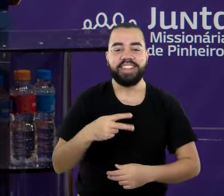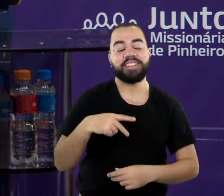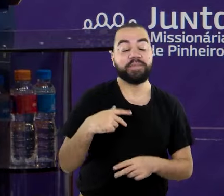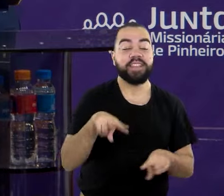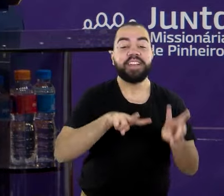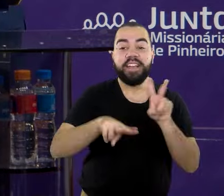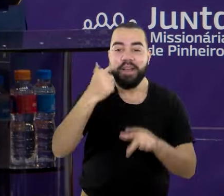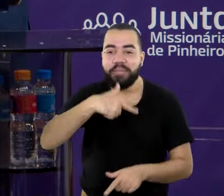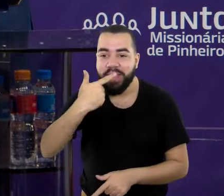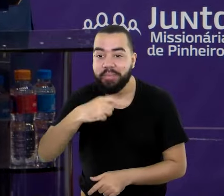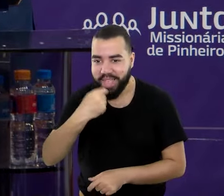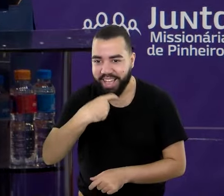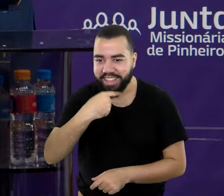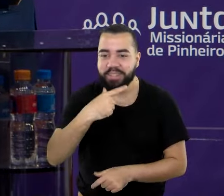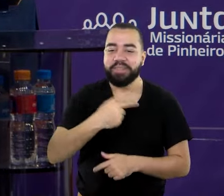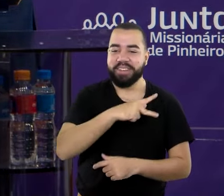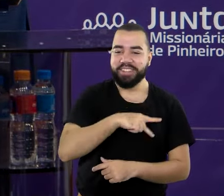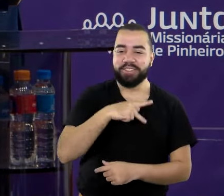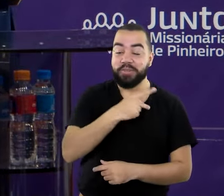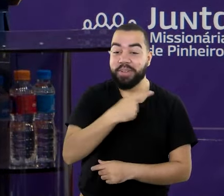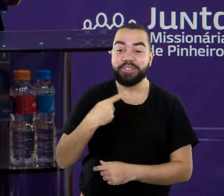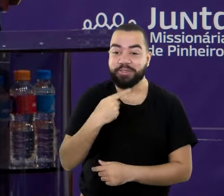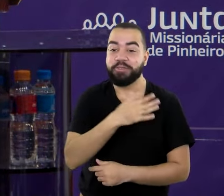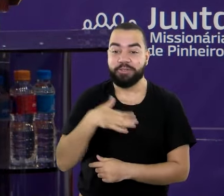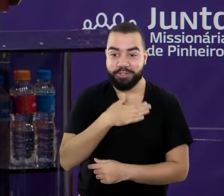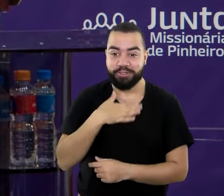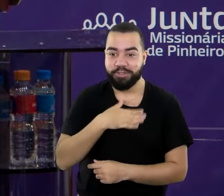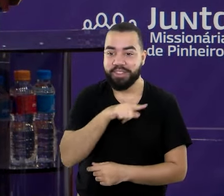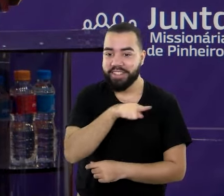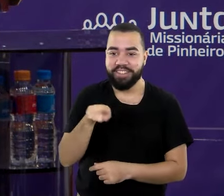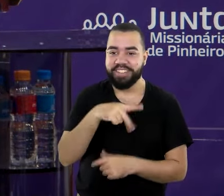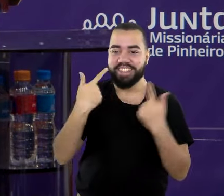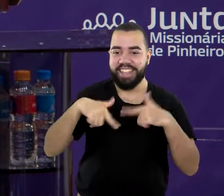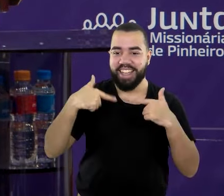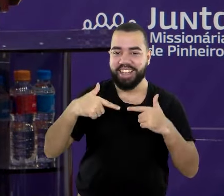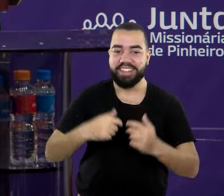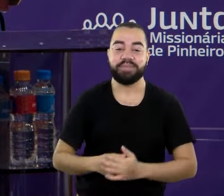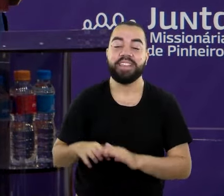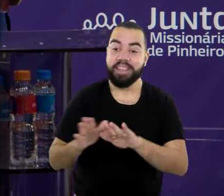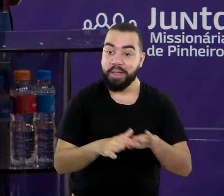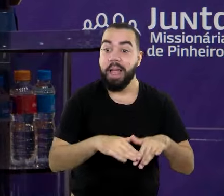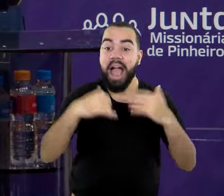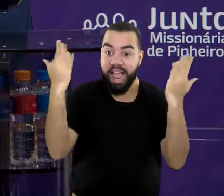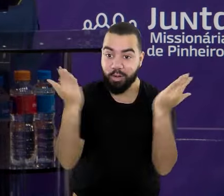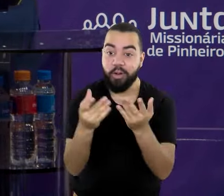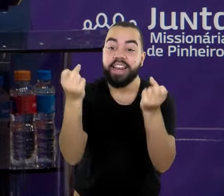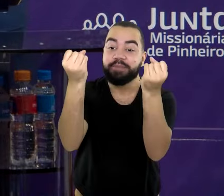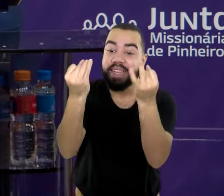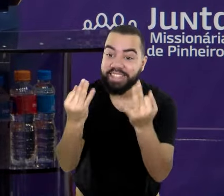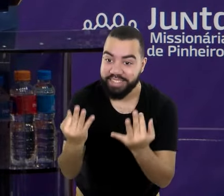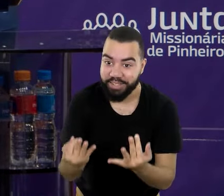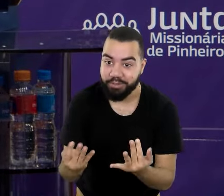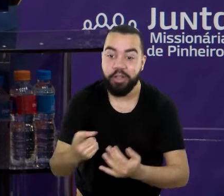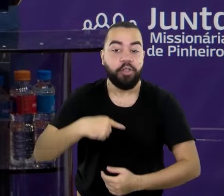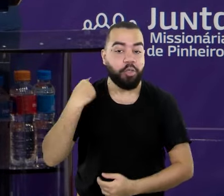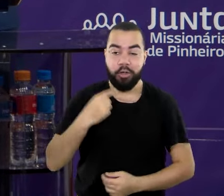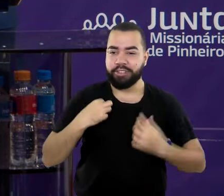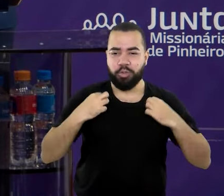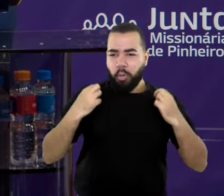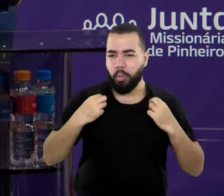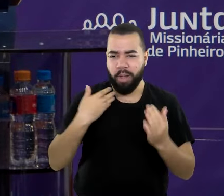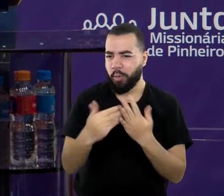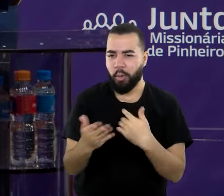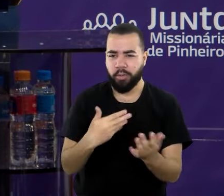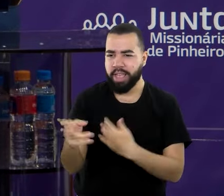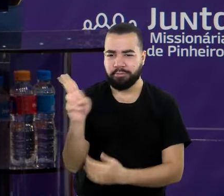우리는 그냥 옷을 입지 않았습니다. A gente não veste uma roupa só por vestir. 예수 그리스도 이름으로